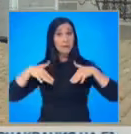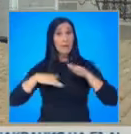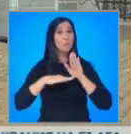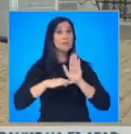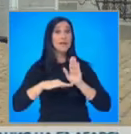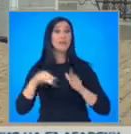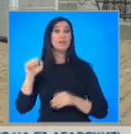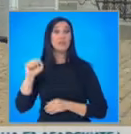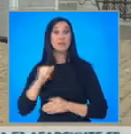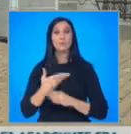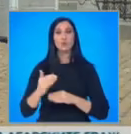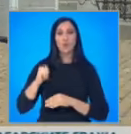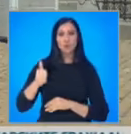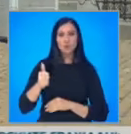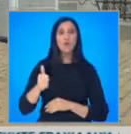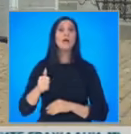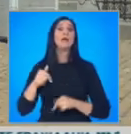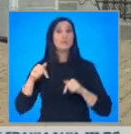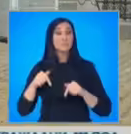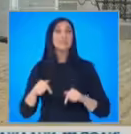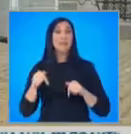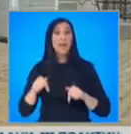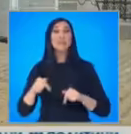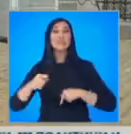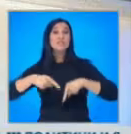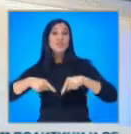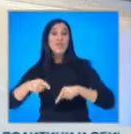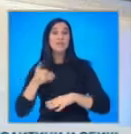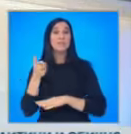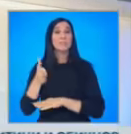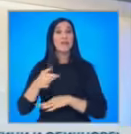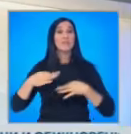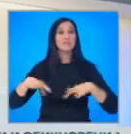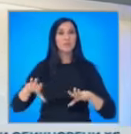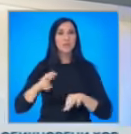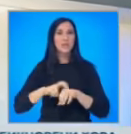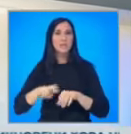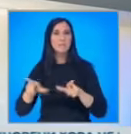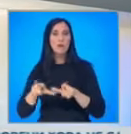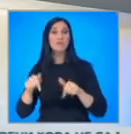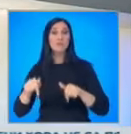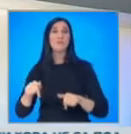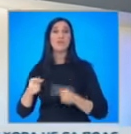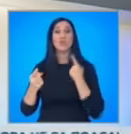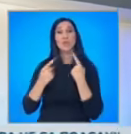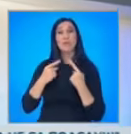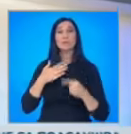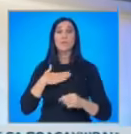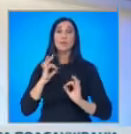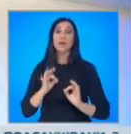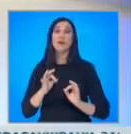партии продължават и утре, този път с Движението за права и свободи. Деси Маркова за днешния кръг от разговори на Има такъв народ